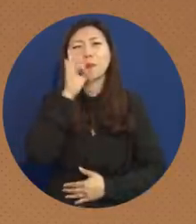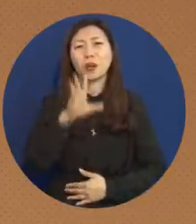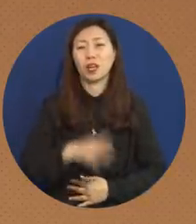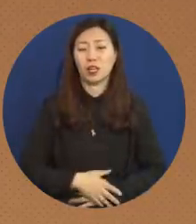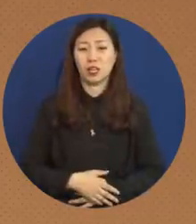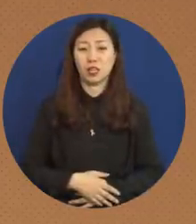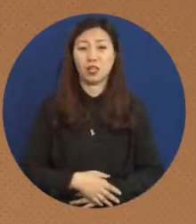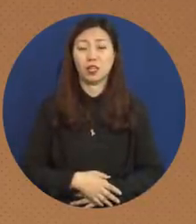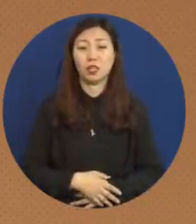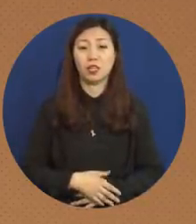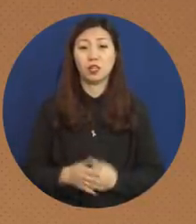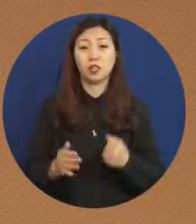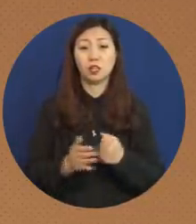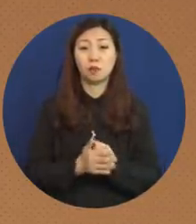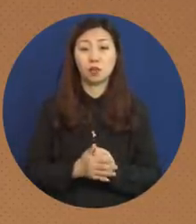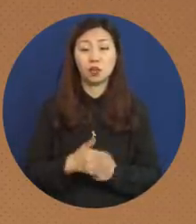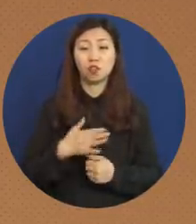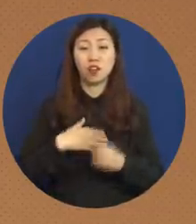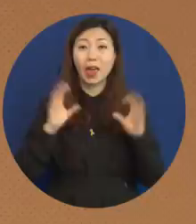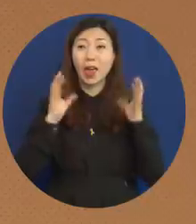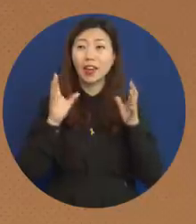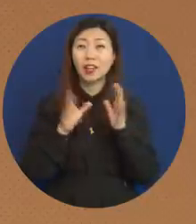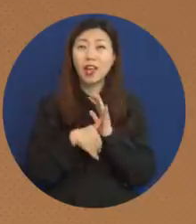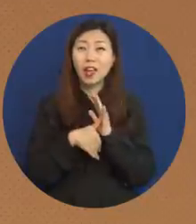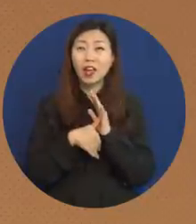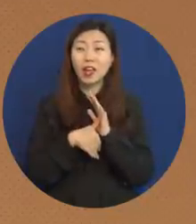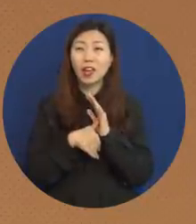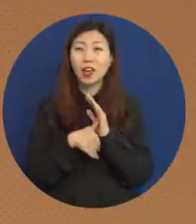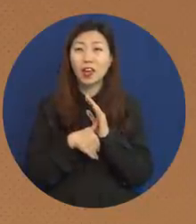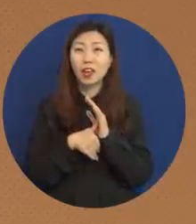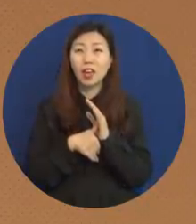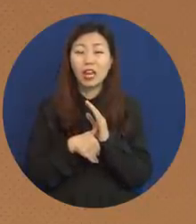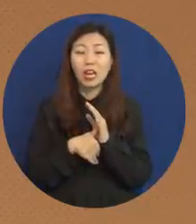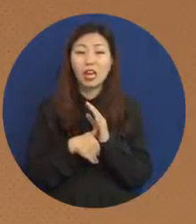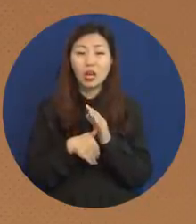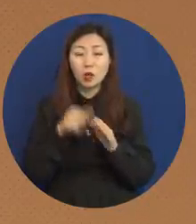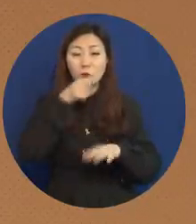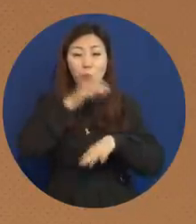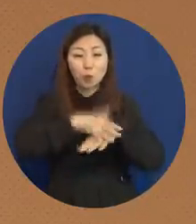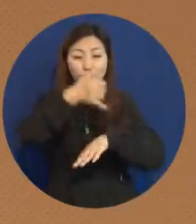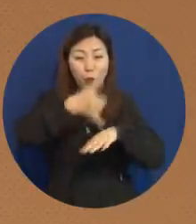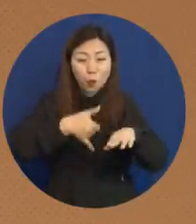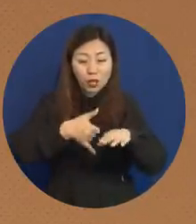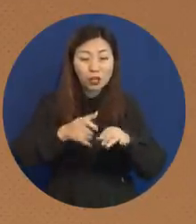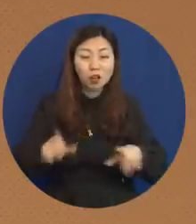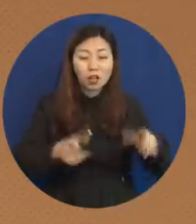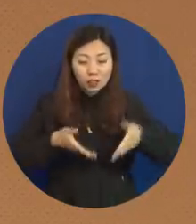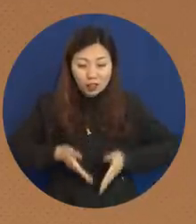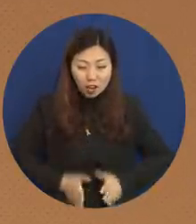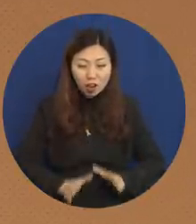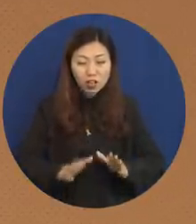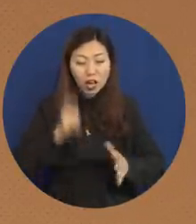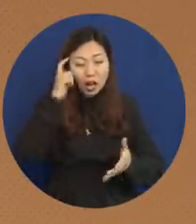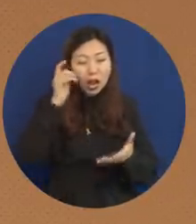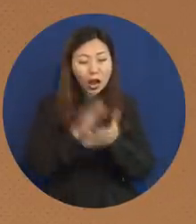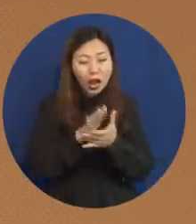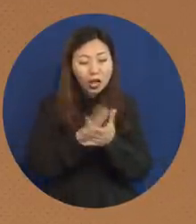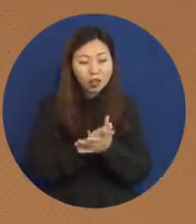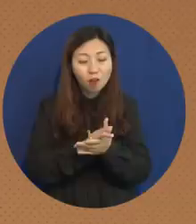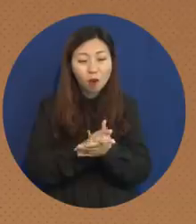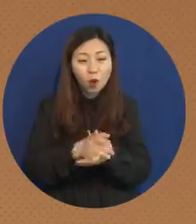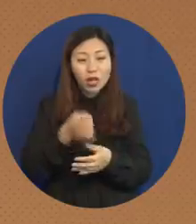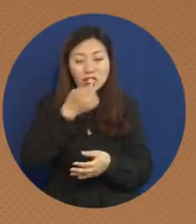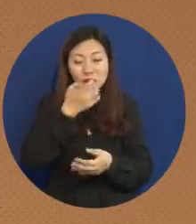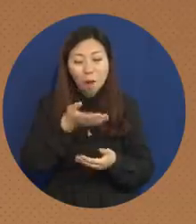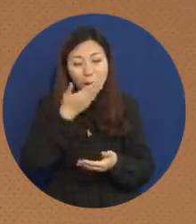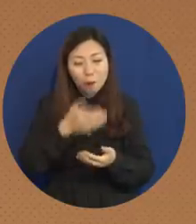그러니까 이제 우리 같이 어린 시절에 농촌에서 태어나가 부모가 간섭 없이 다 지가 밥도 해먹고 빨래도